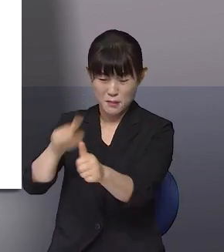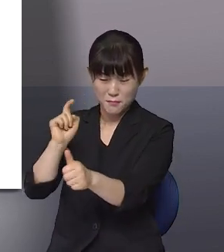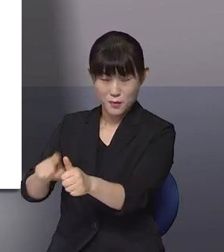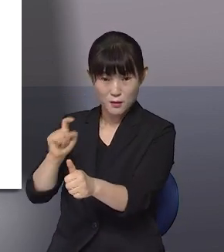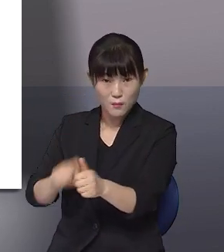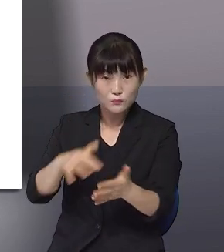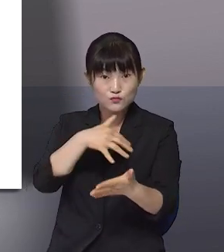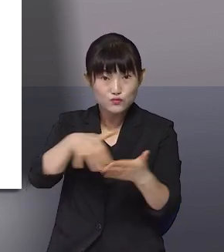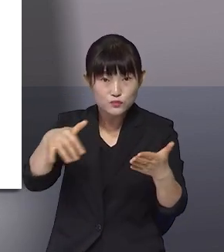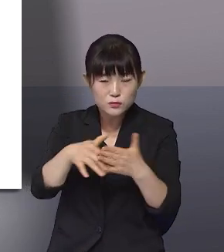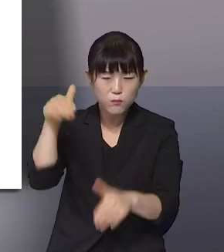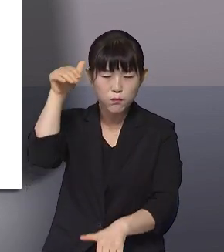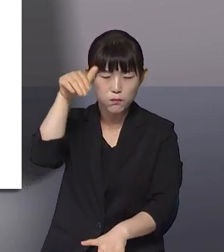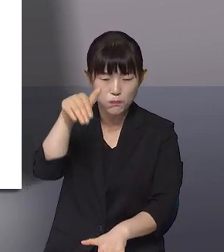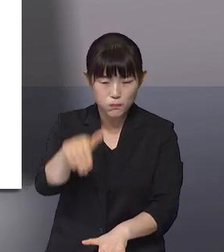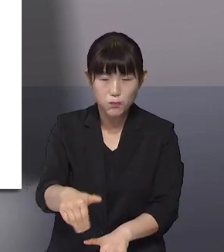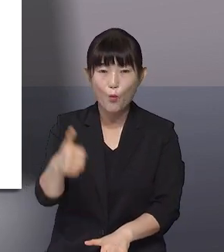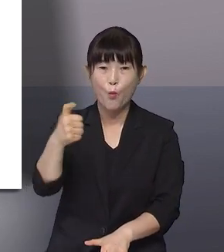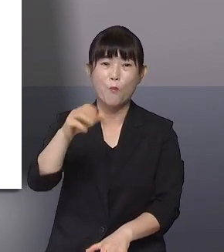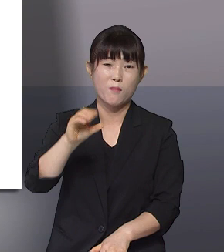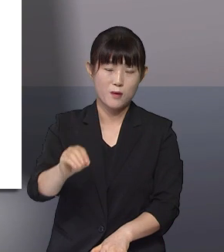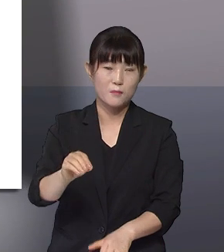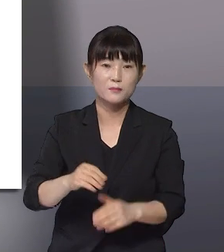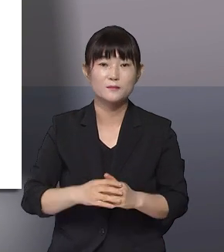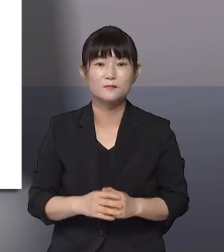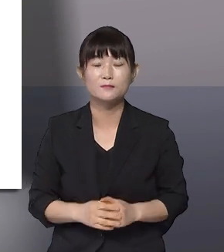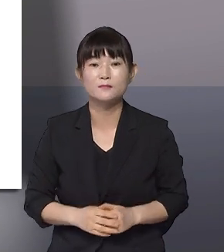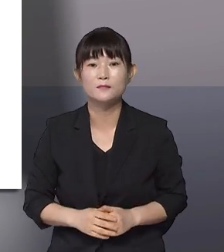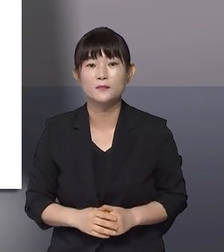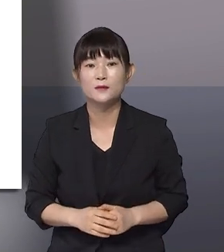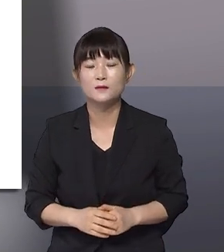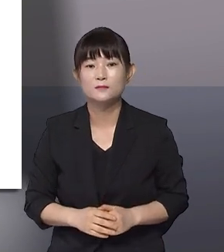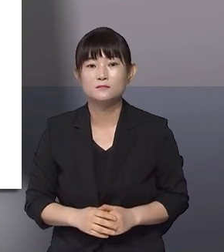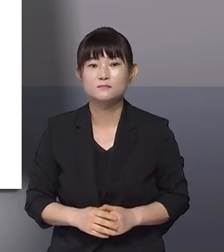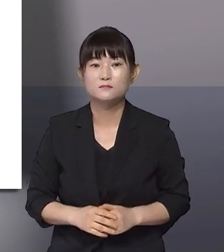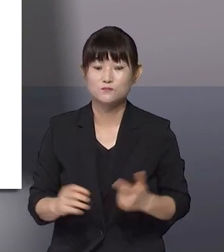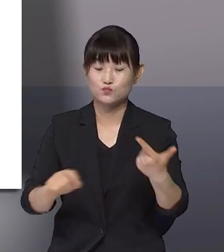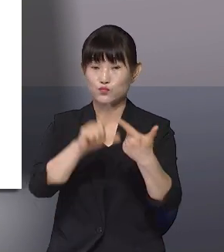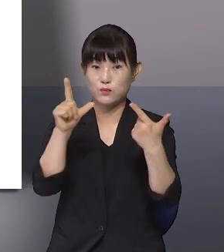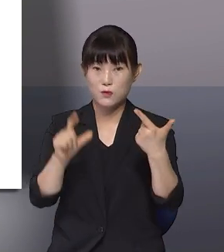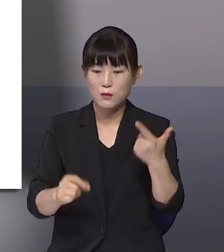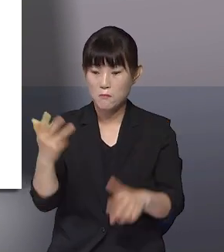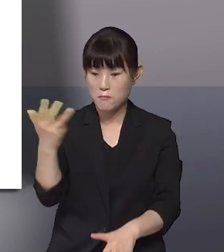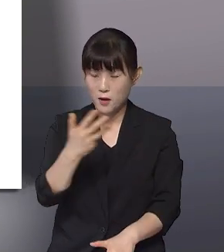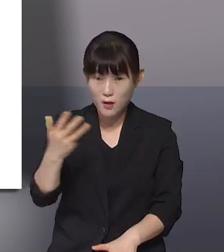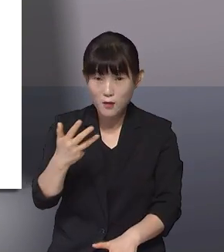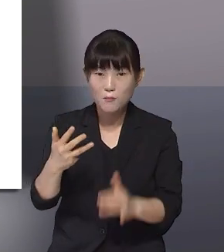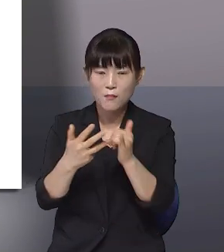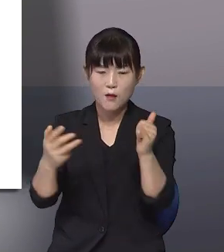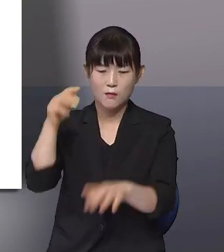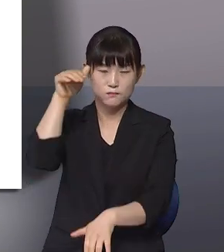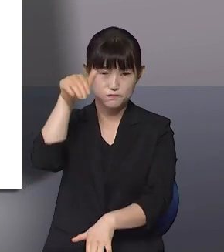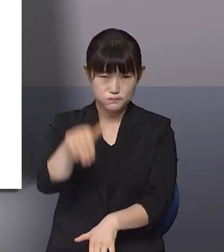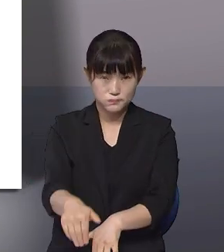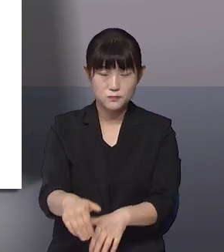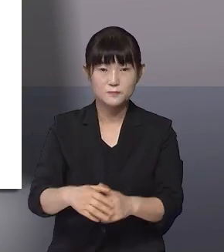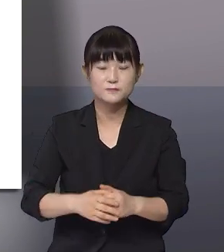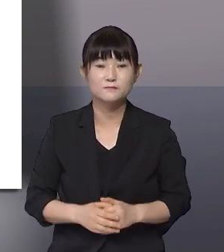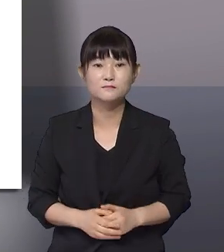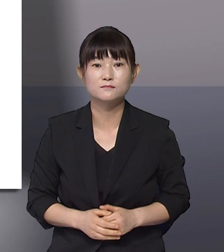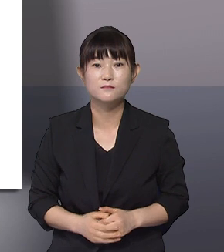자수는 이후 5만명 아래로 급감 하게 시작했습니다 지난 6월은 8000명 대 까지 떨어졌습니다